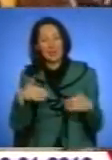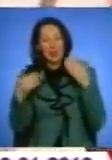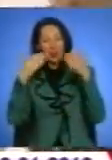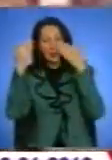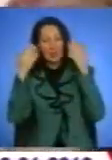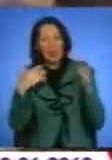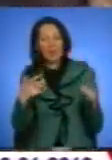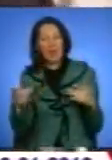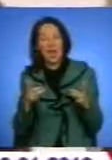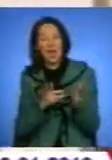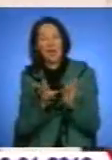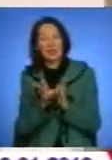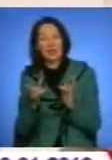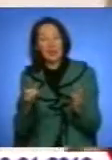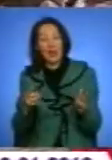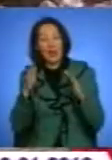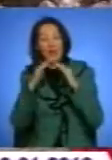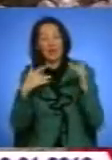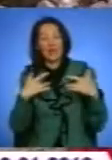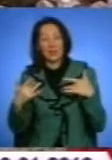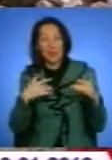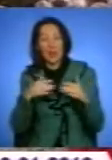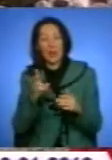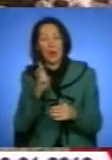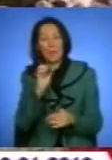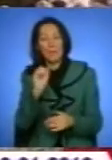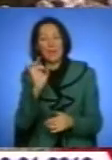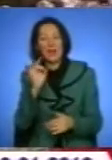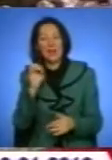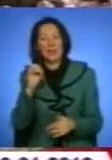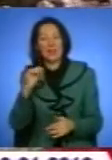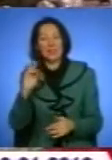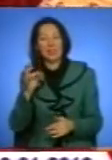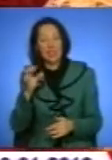вертепи. Бережанський вертеп привітав і наших глядачів.